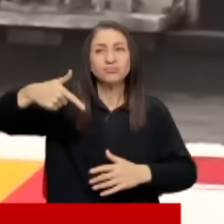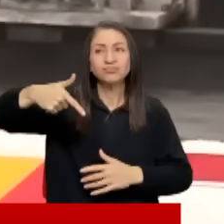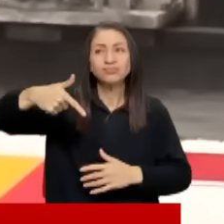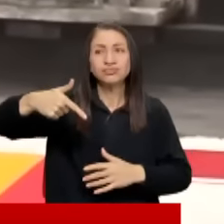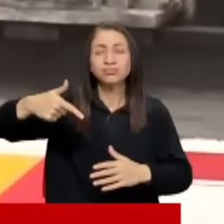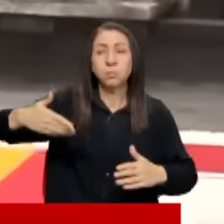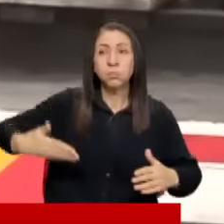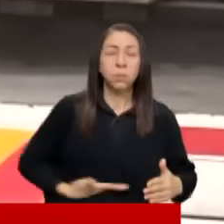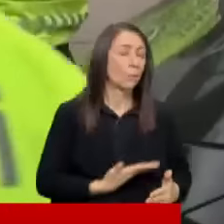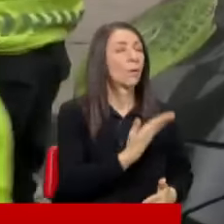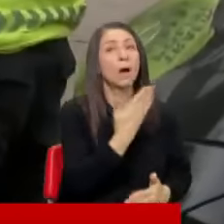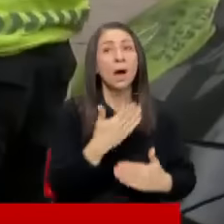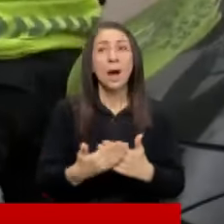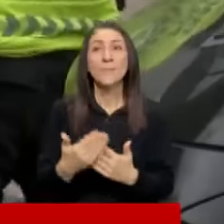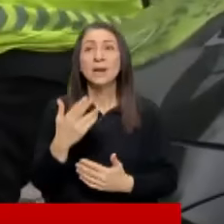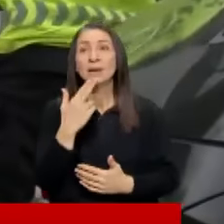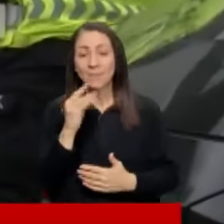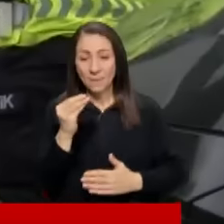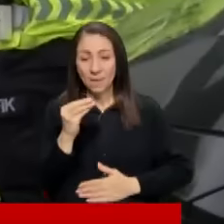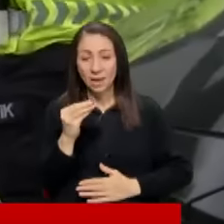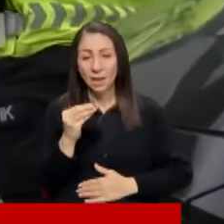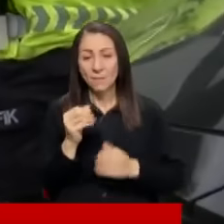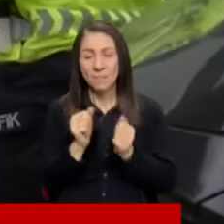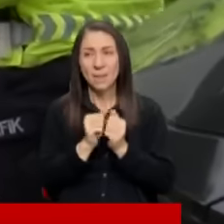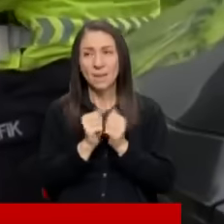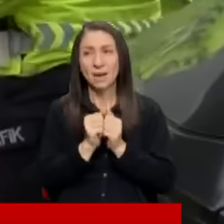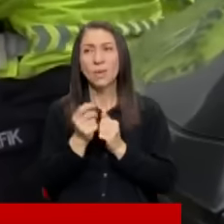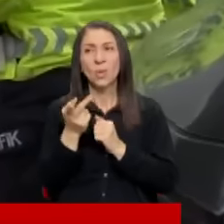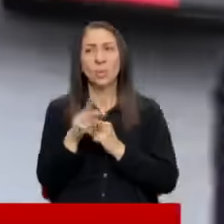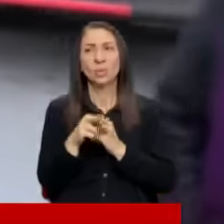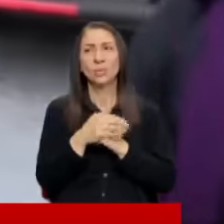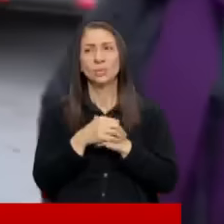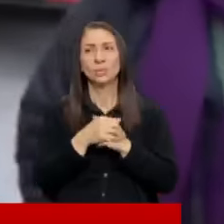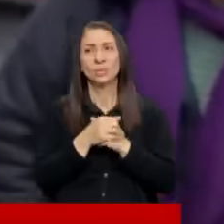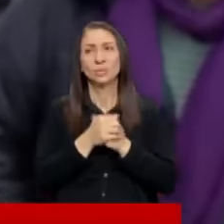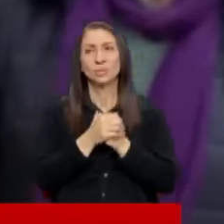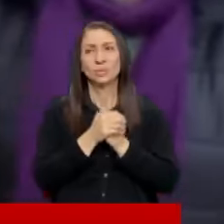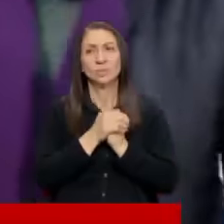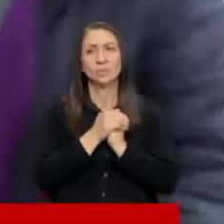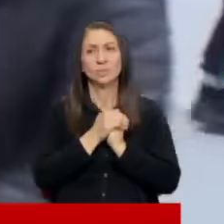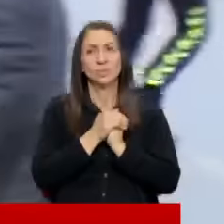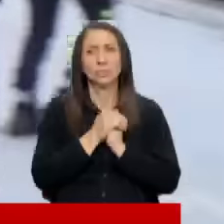altında kaldı. Hamile kadın karnındaki bebeğiyle birlikte kaza yerinde can verdi.